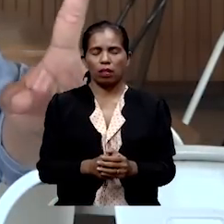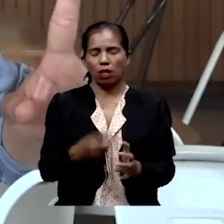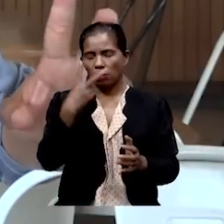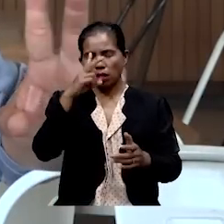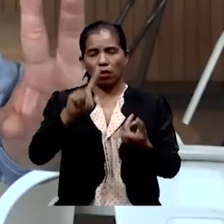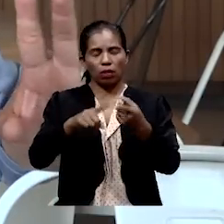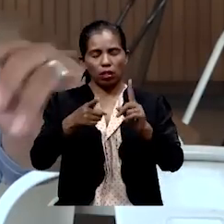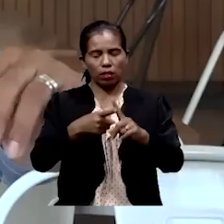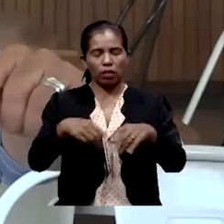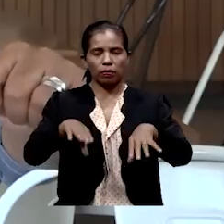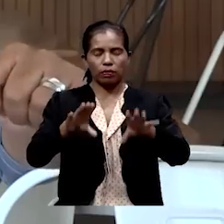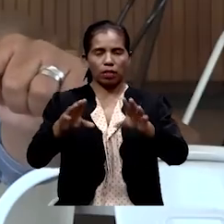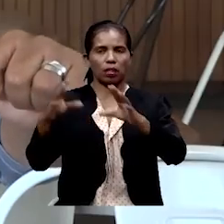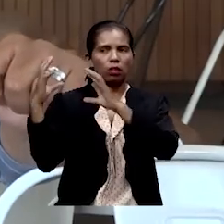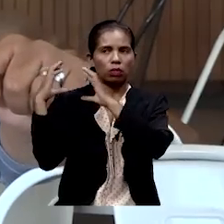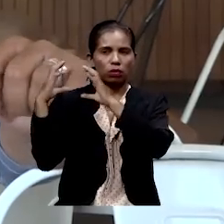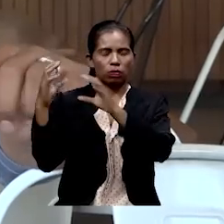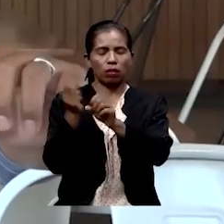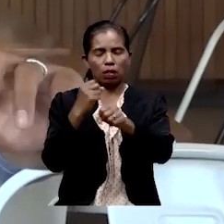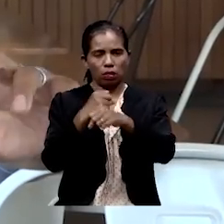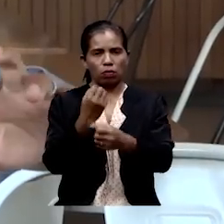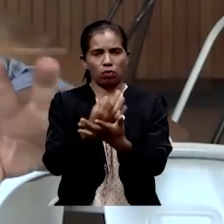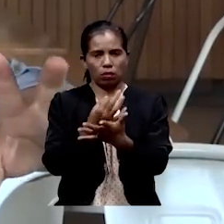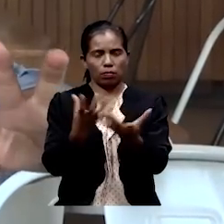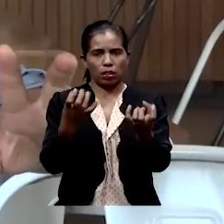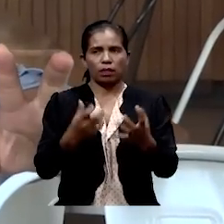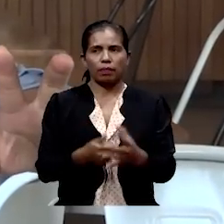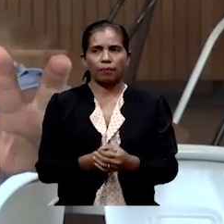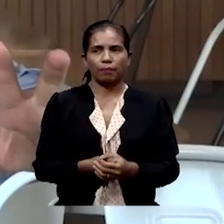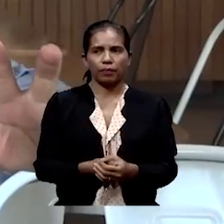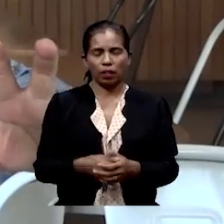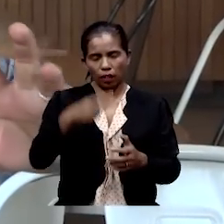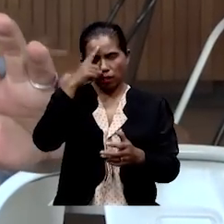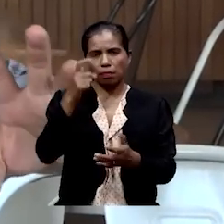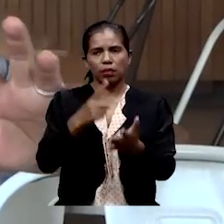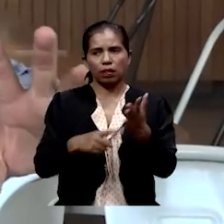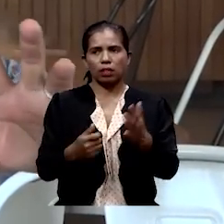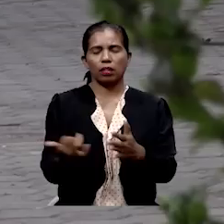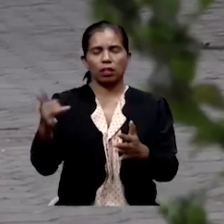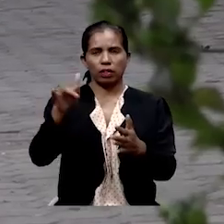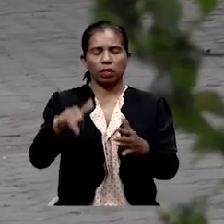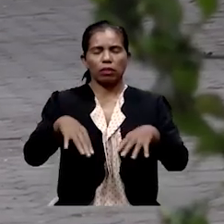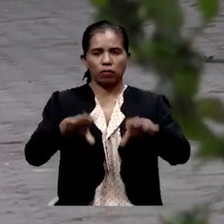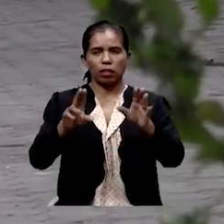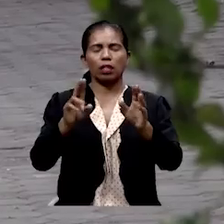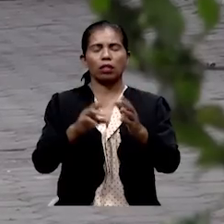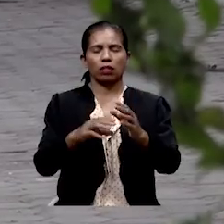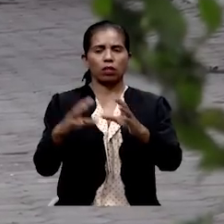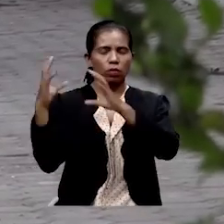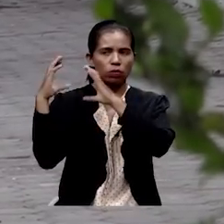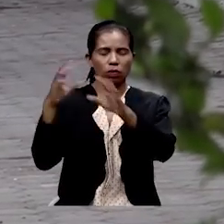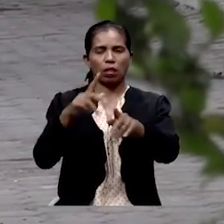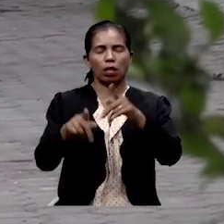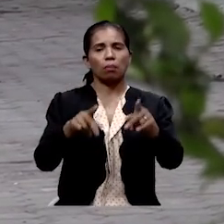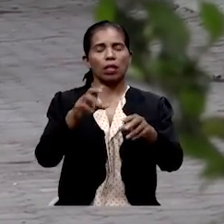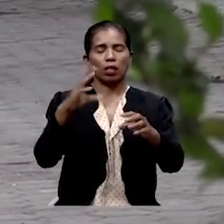bisnis e Timor laran termasuk fang nu halosan manu. Bisnis halosan tamaseda. ya bisnis fanunenya bahola emanunya